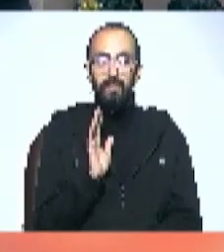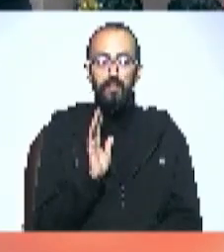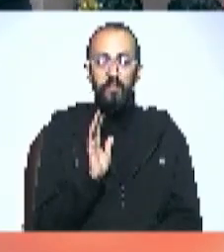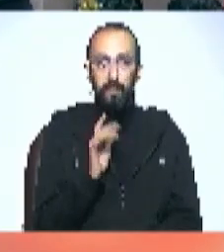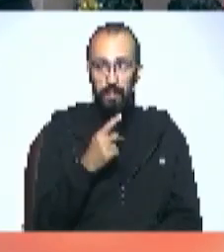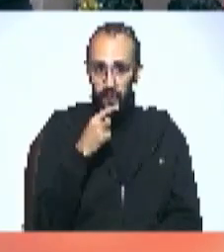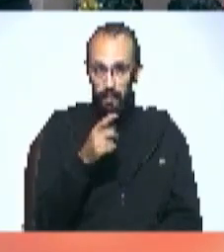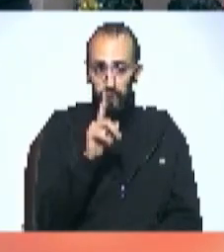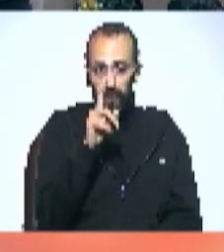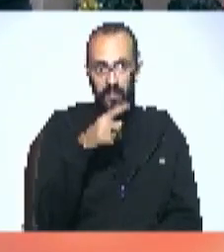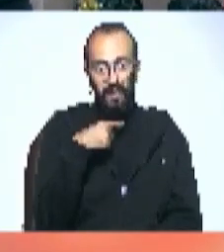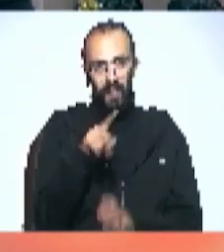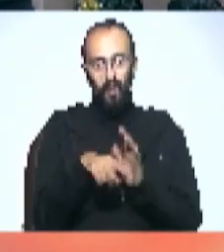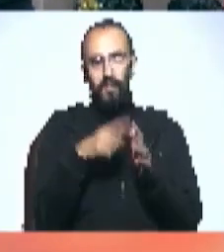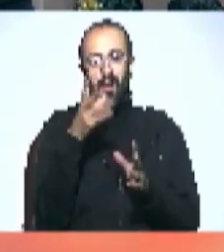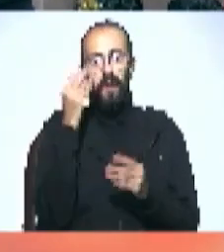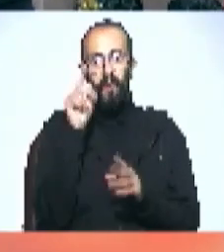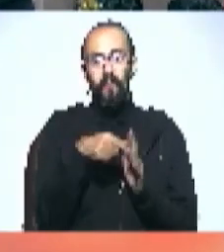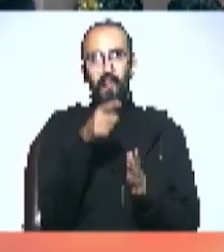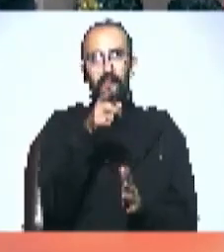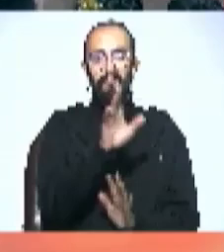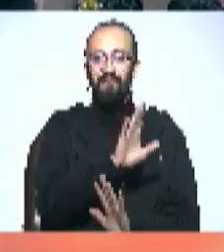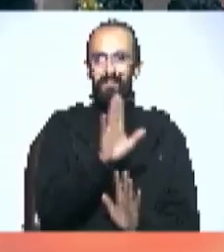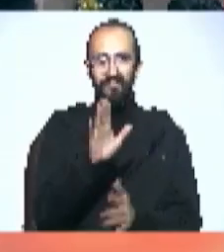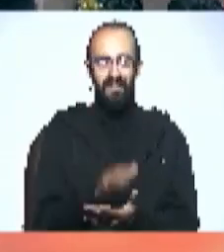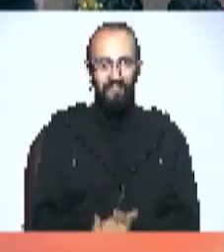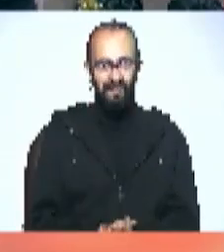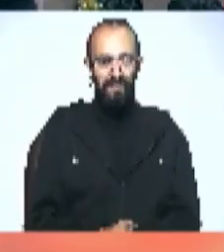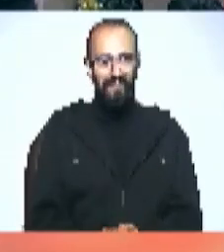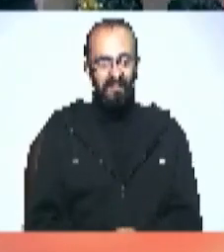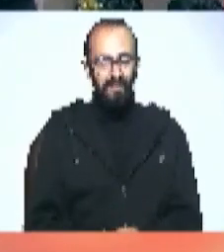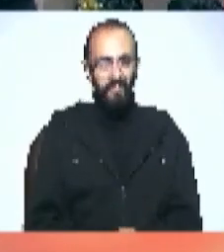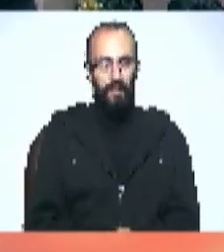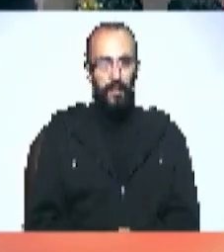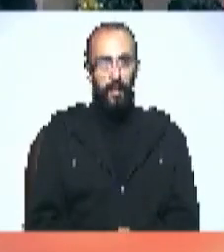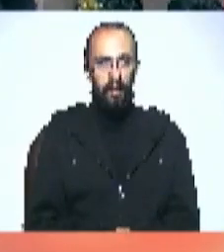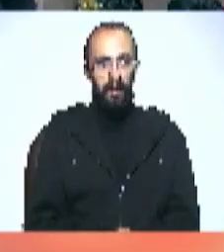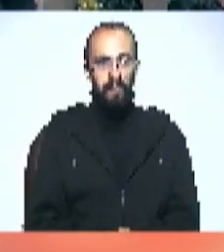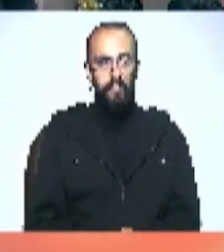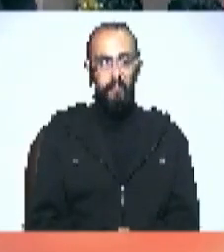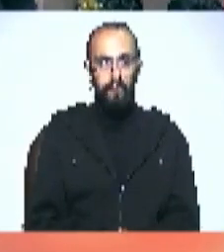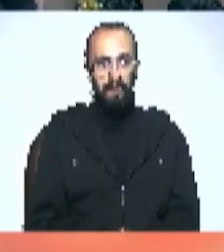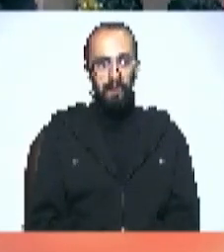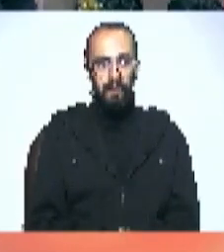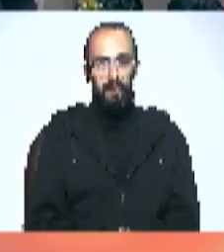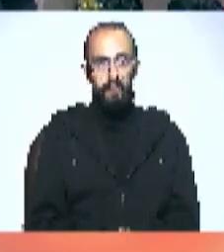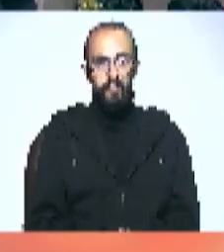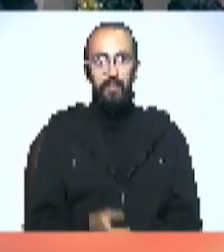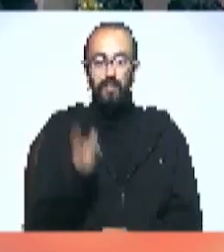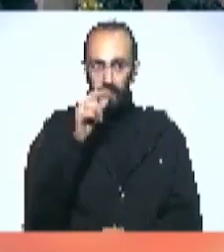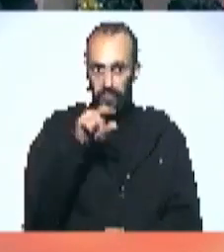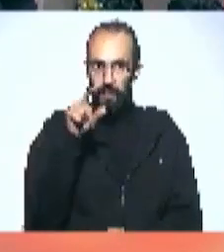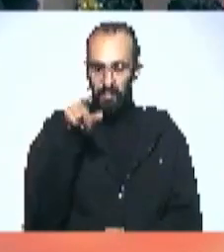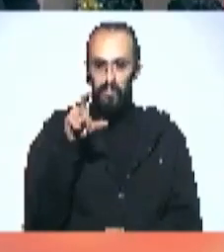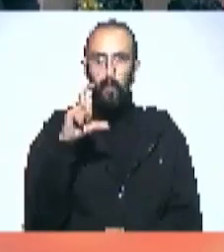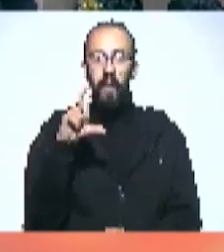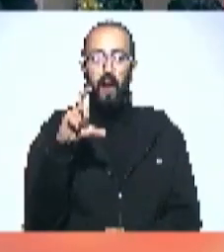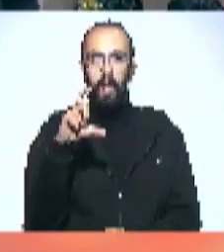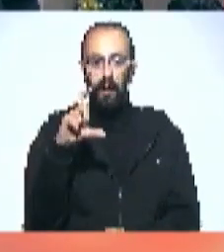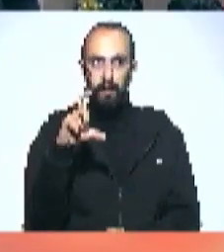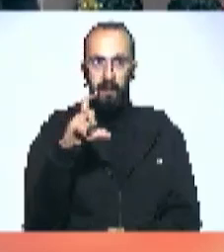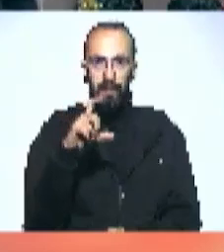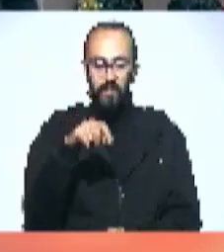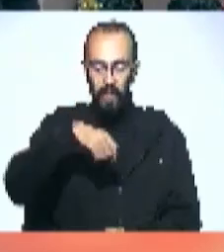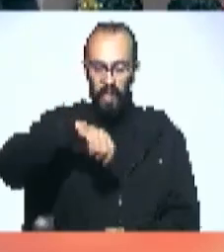حاجه، يعني انا اول مره اسمع المعلومه دي. لا ده ليه كذا طريقه، ومن ضمنها ان احنا بنحطه في كوبايه كمان